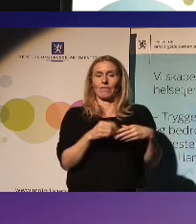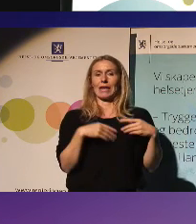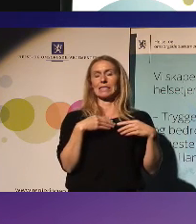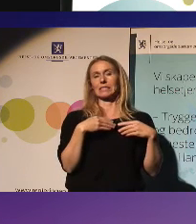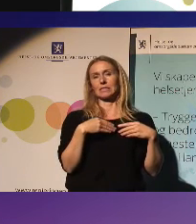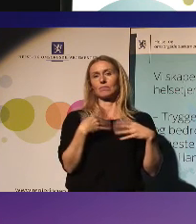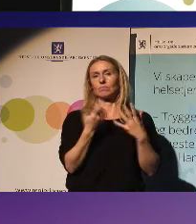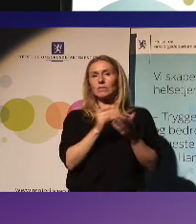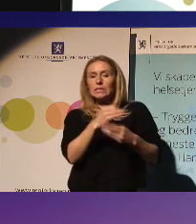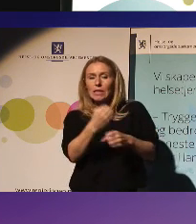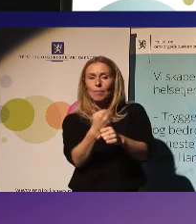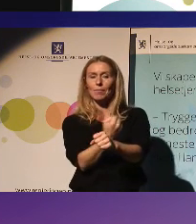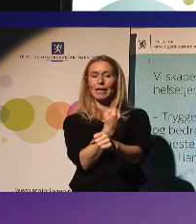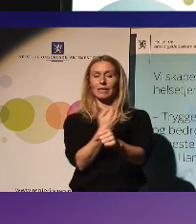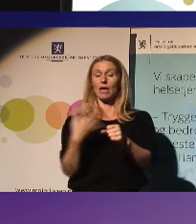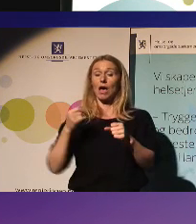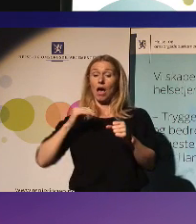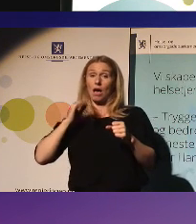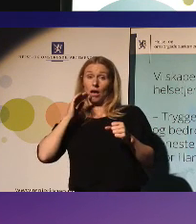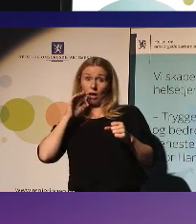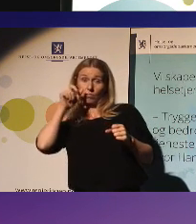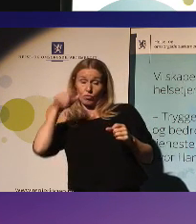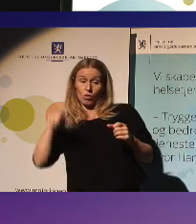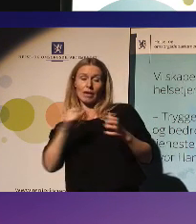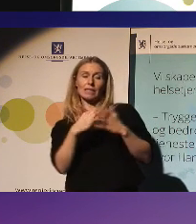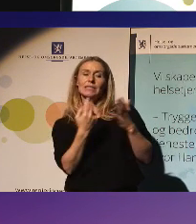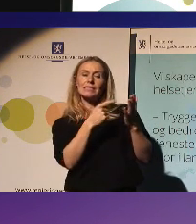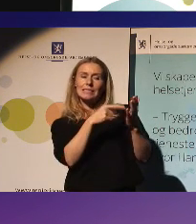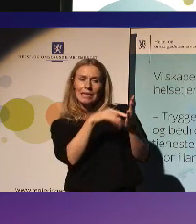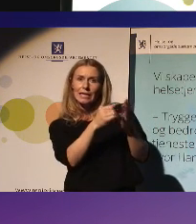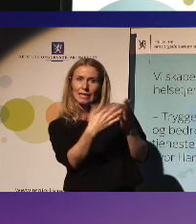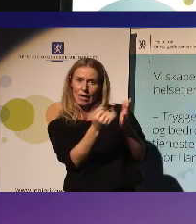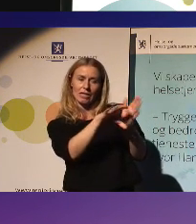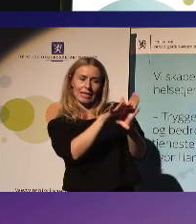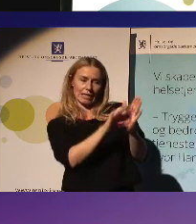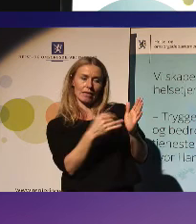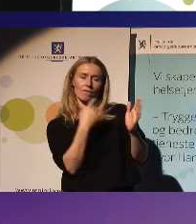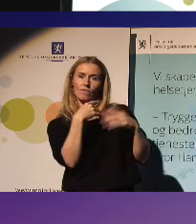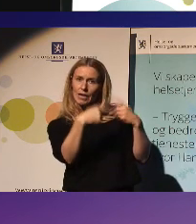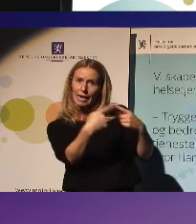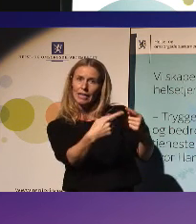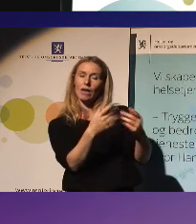Han sier i artikkelen at han har tatt opp igjen aktiviteter